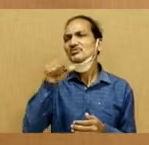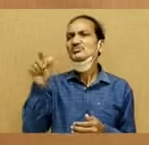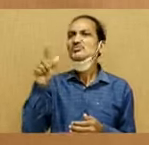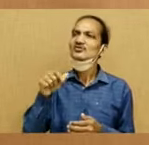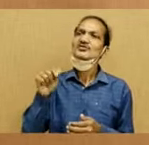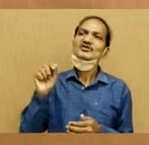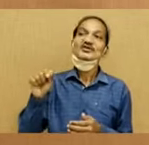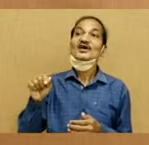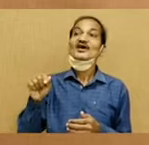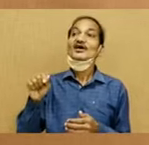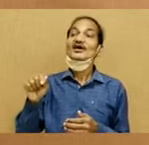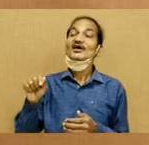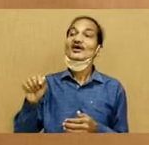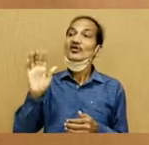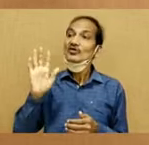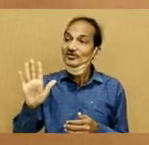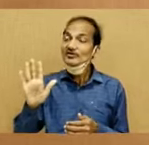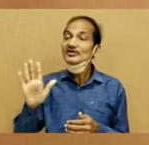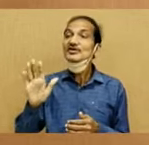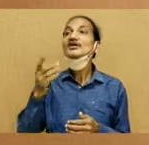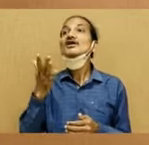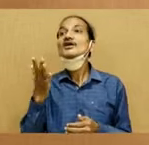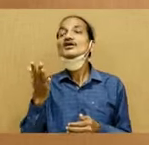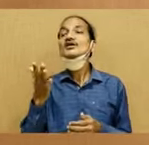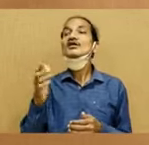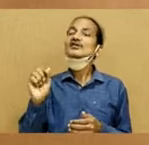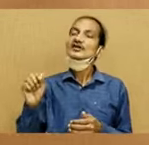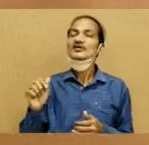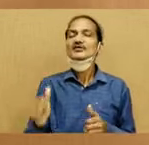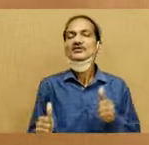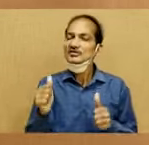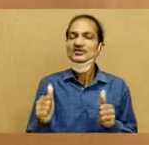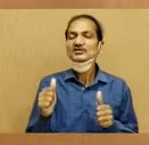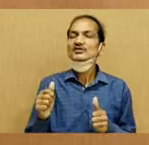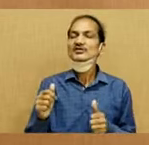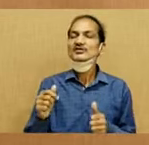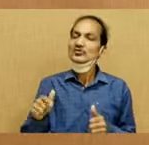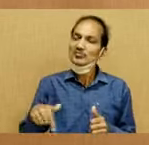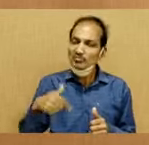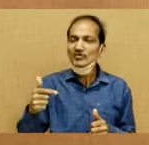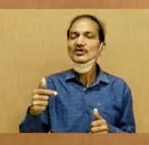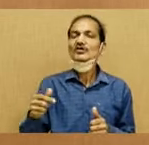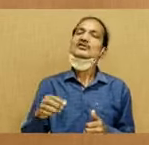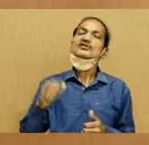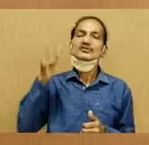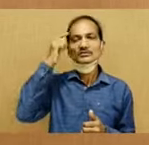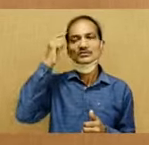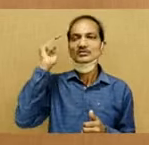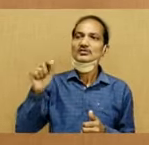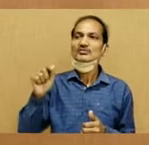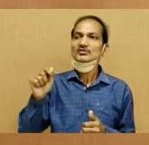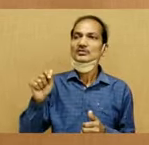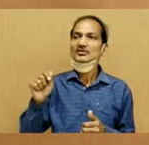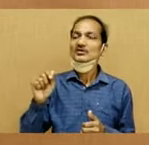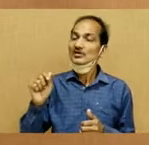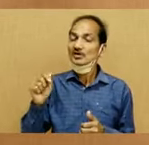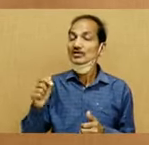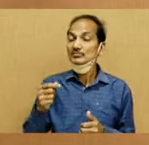ଜଣାପଡ଼ିବ। ଆଉ କରୋନାର ଲକ୍ଷଣ ହେଲା ଜ୍ୱର ହେବ କାଶ ହେବ ଏବଂ ଶ୍ୱାସରେ କଷ୍ଟ ହେବ